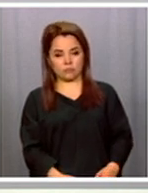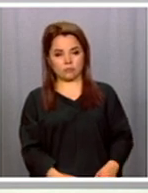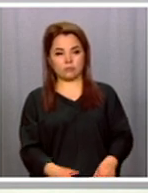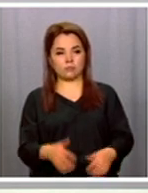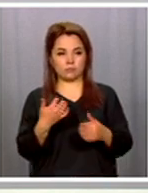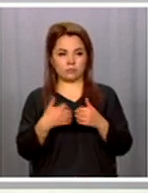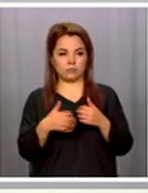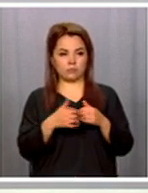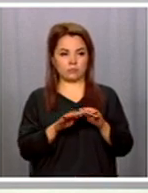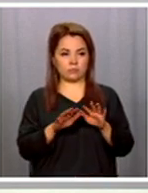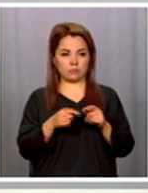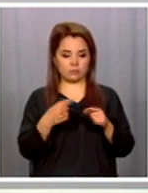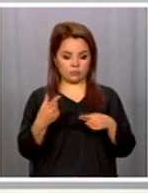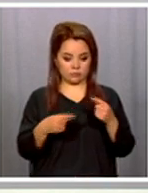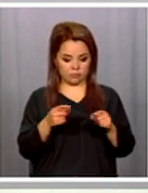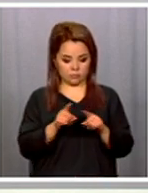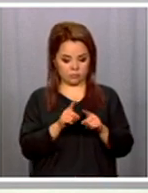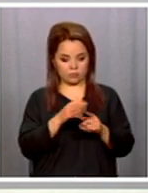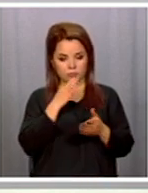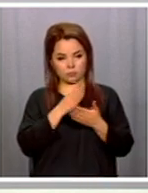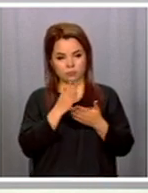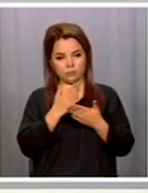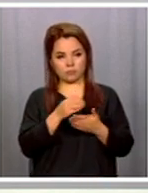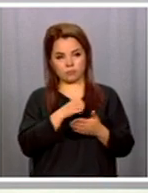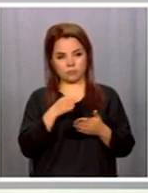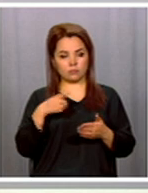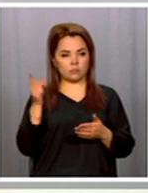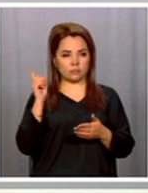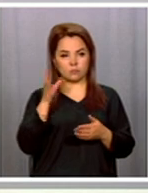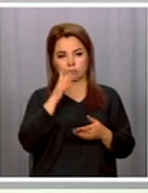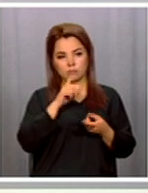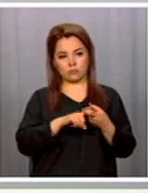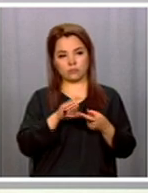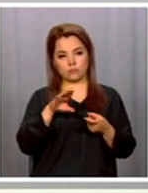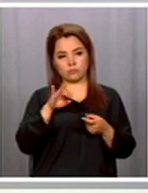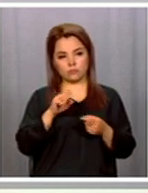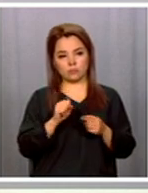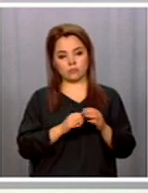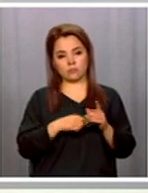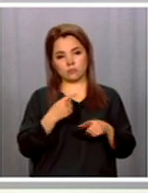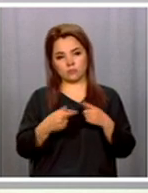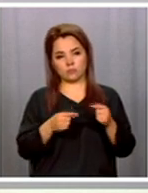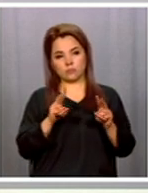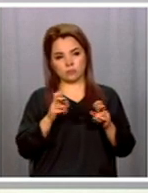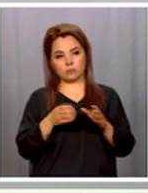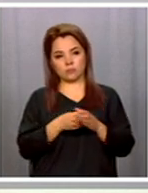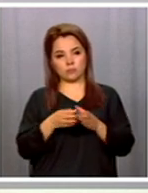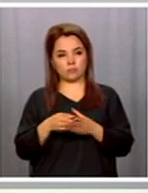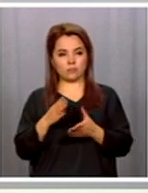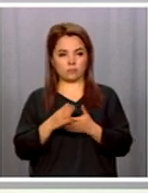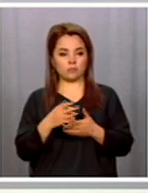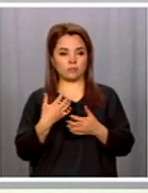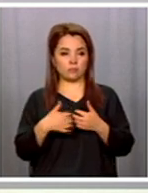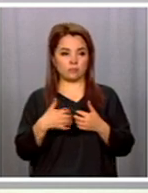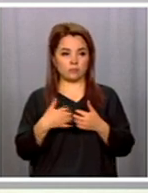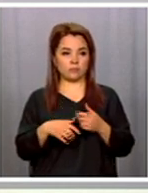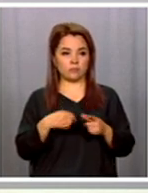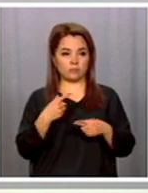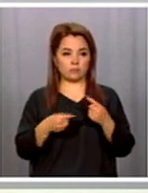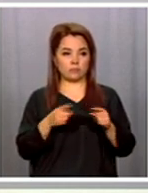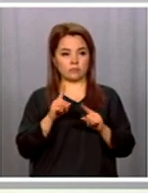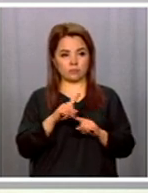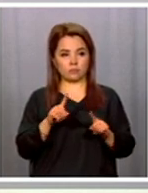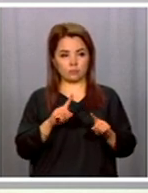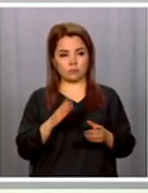тіршілік циклі. 40 жапырақ тәрізділер олар ең ежелгі споралы өсімдіктер тобына жатады. 40 жапырақтардың